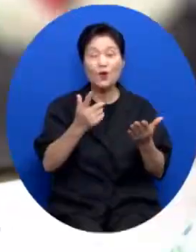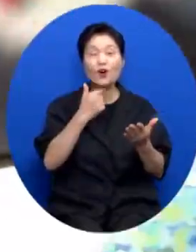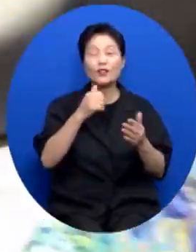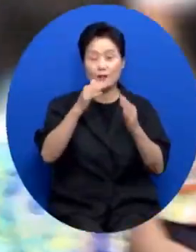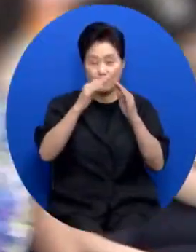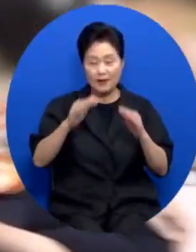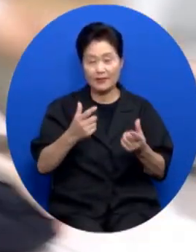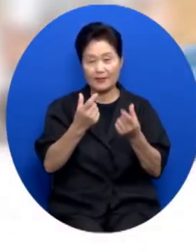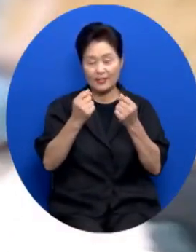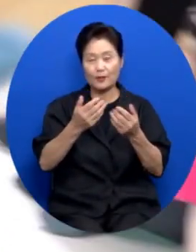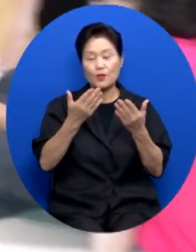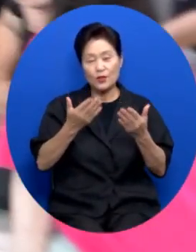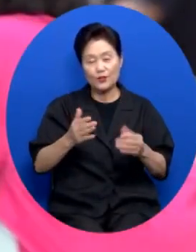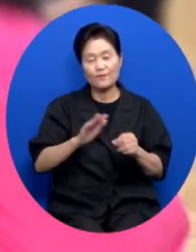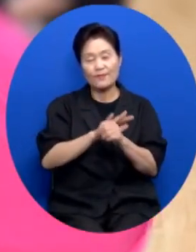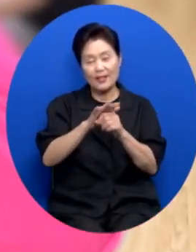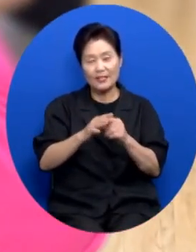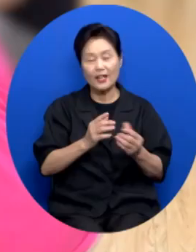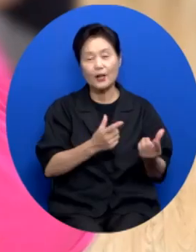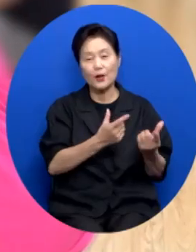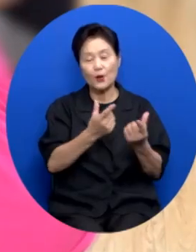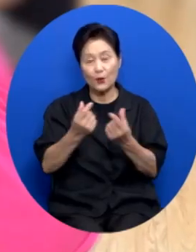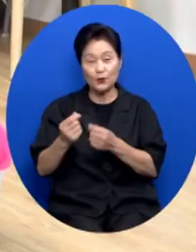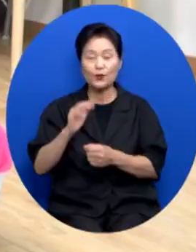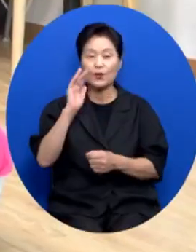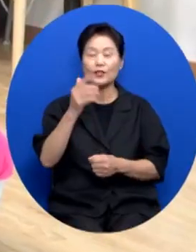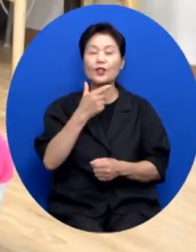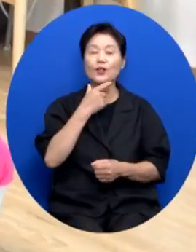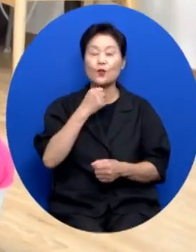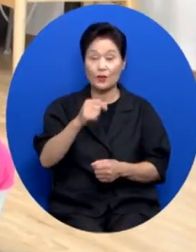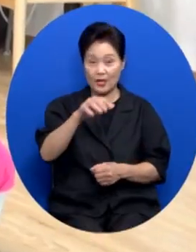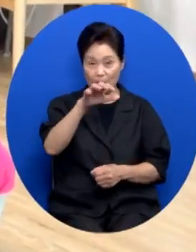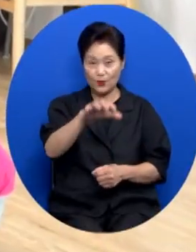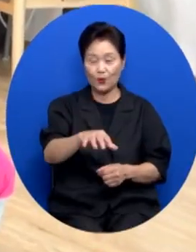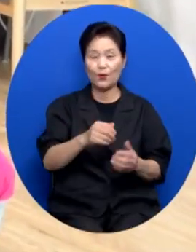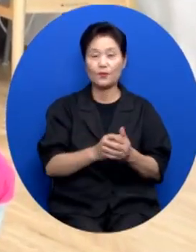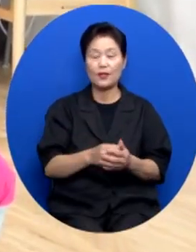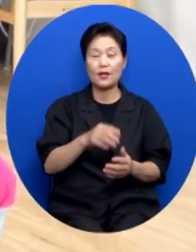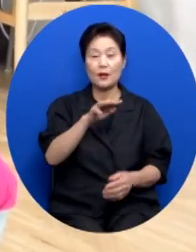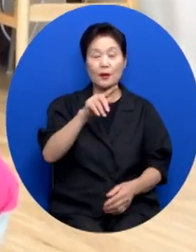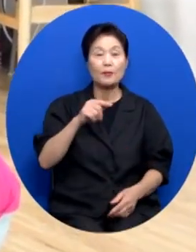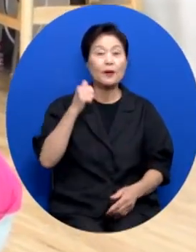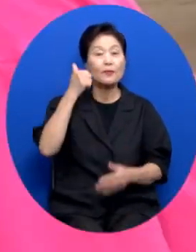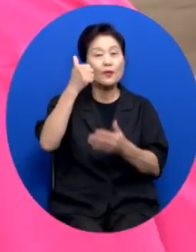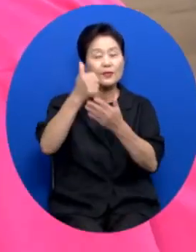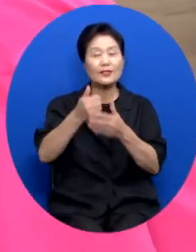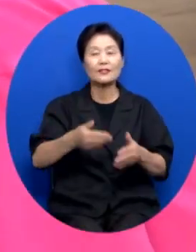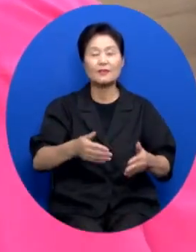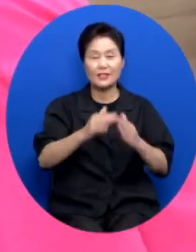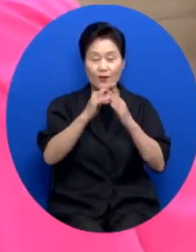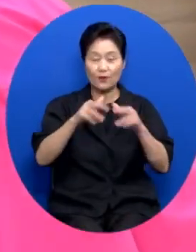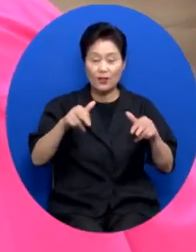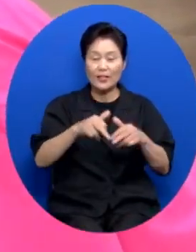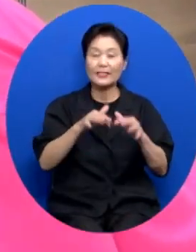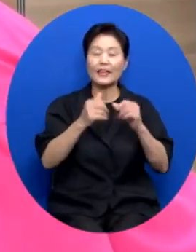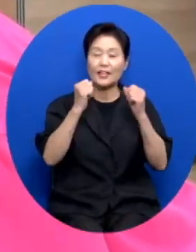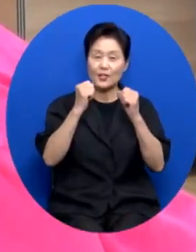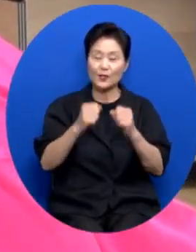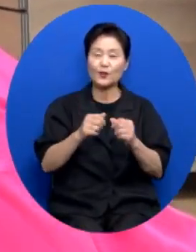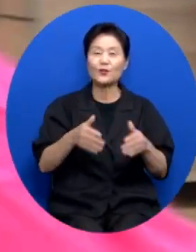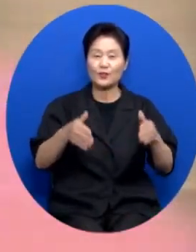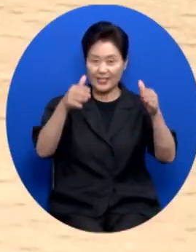배단이처럼 쉼과 사랑의 공동체가 되길 소망하는 배단이 교회 박명현 목사가 세운 장애인